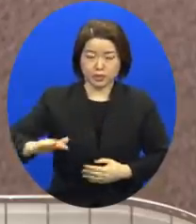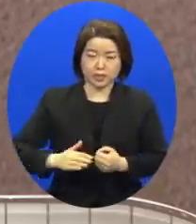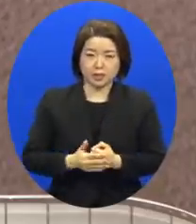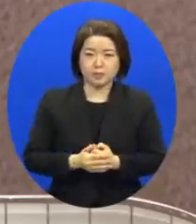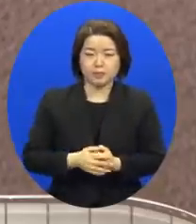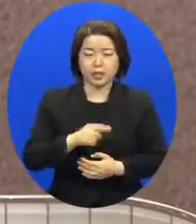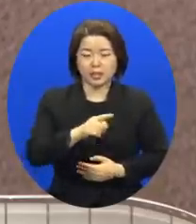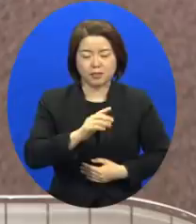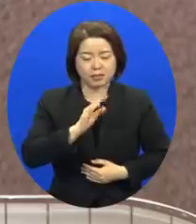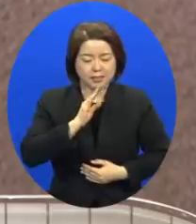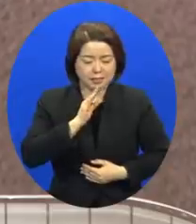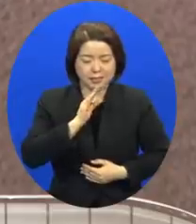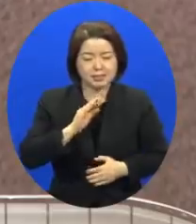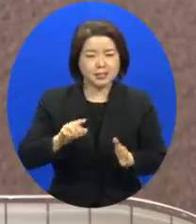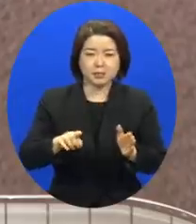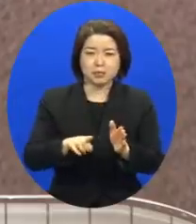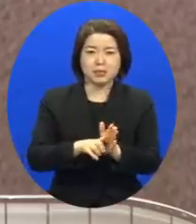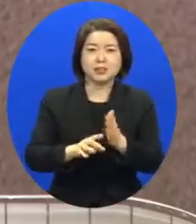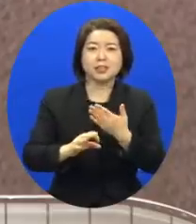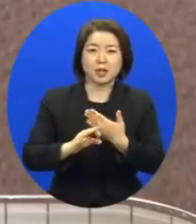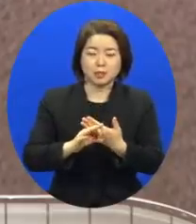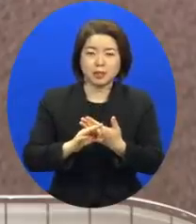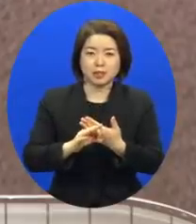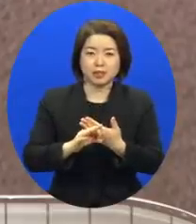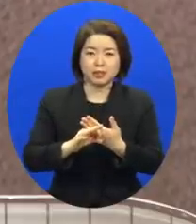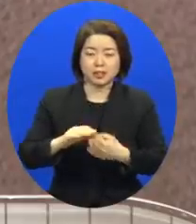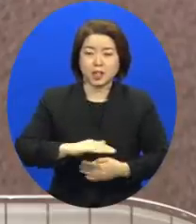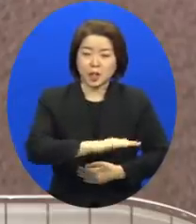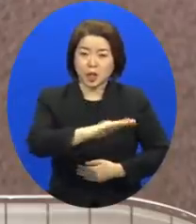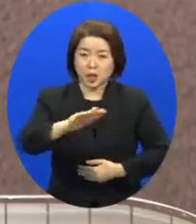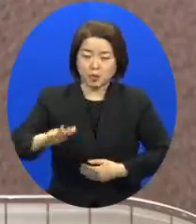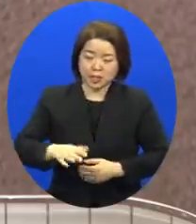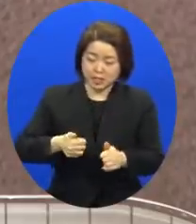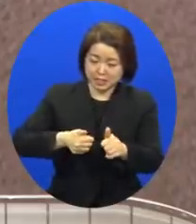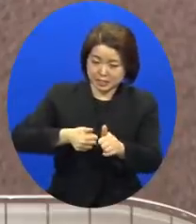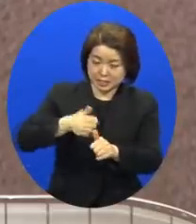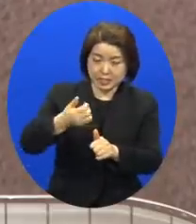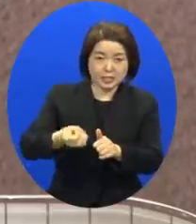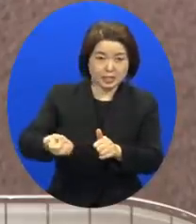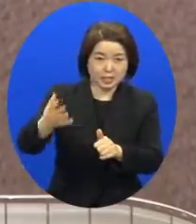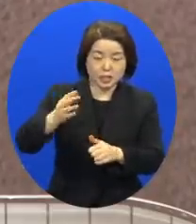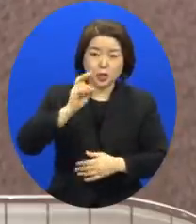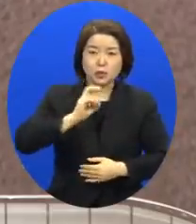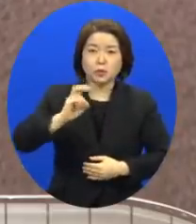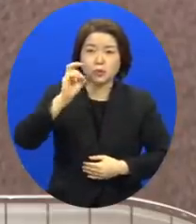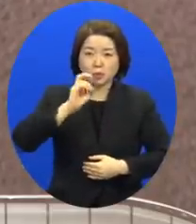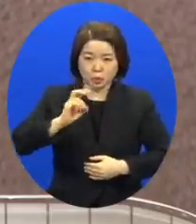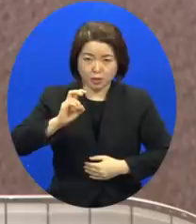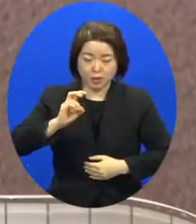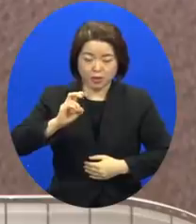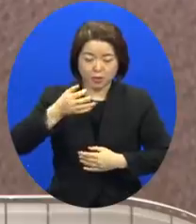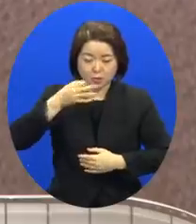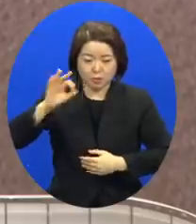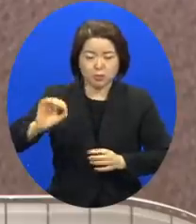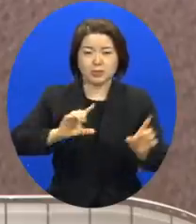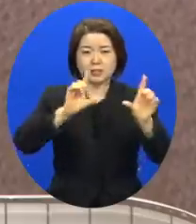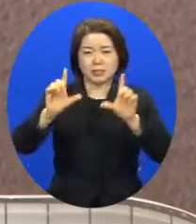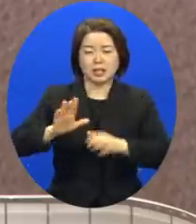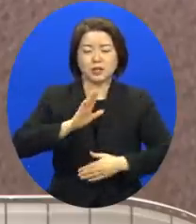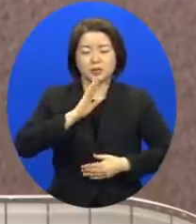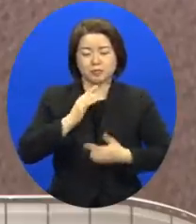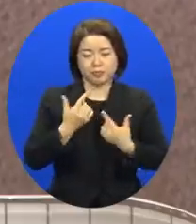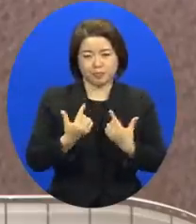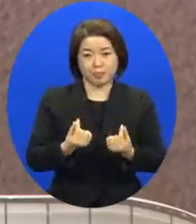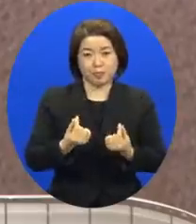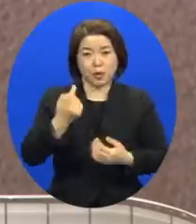정말 믿는다고 한다면 우리는 승리의 노래를 부르고 살아야만 마땅한 일입니다 하나님을